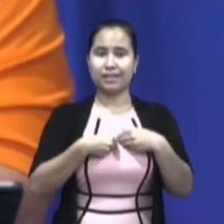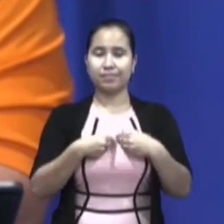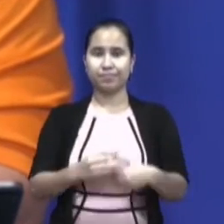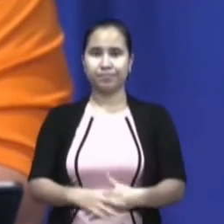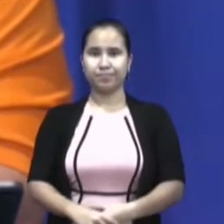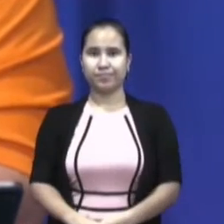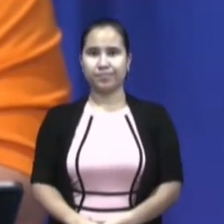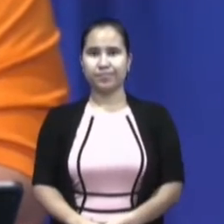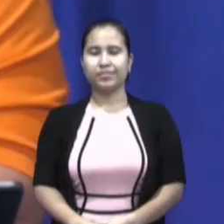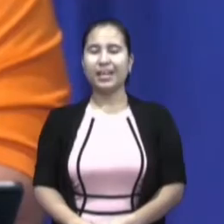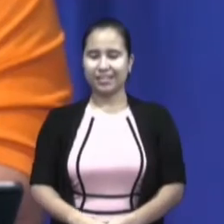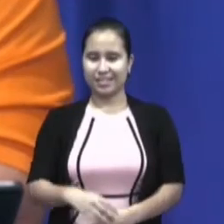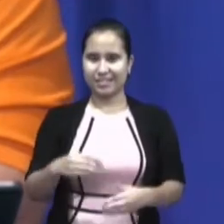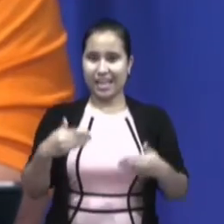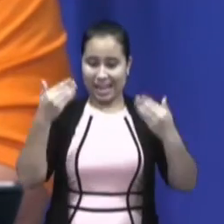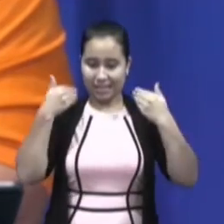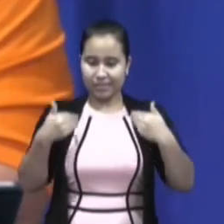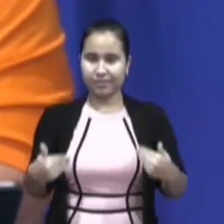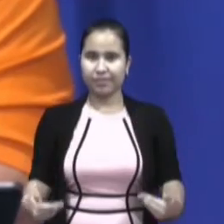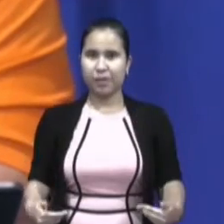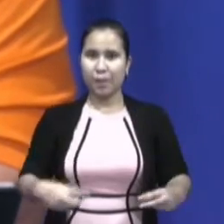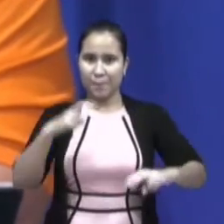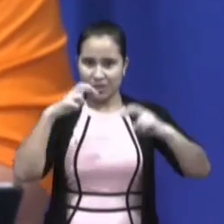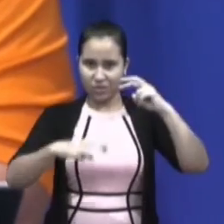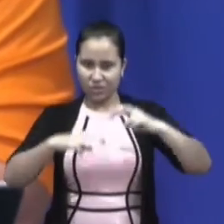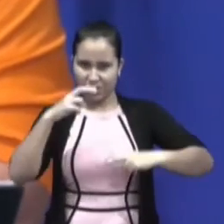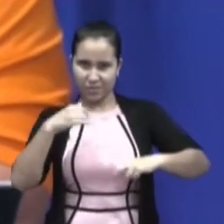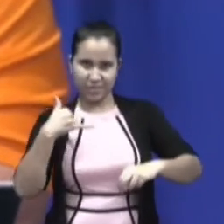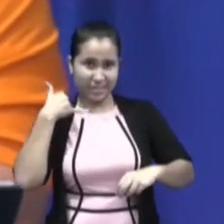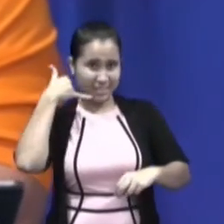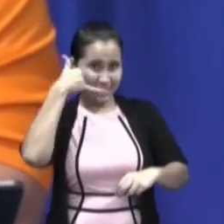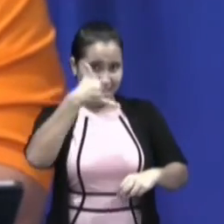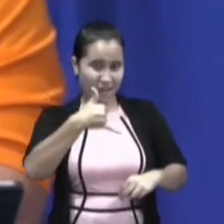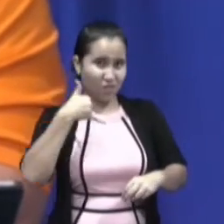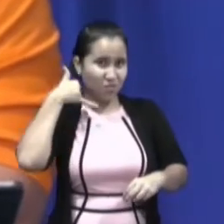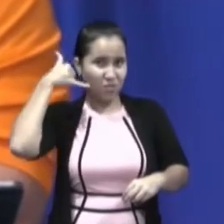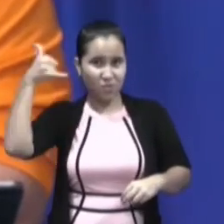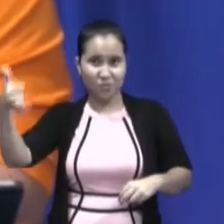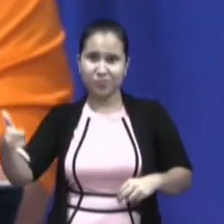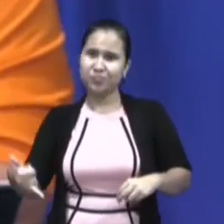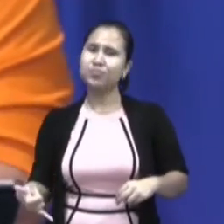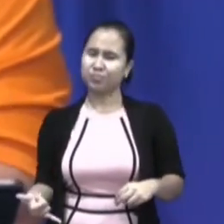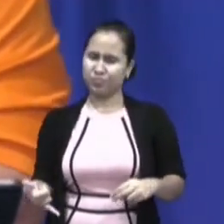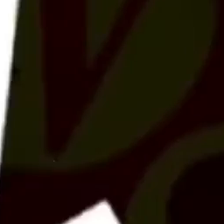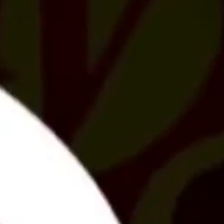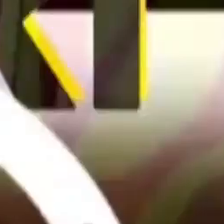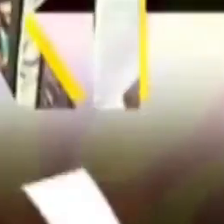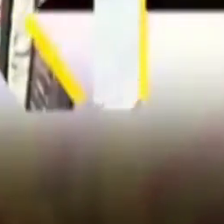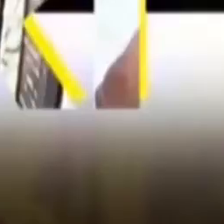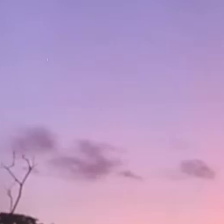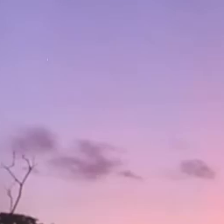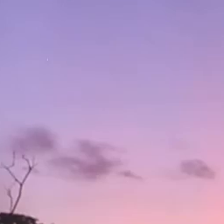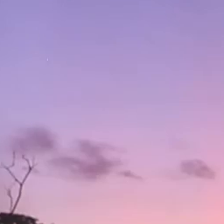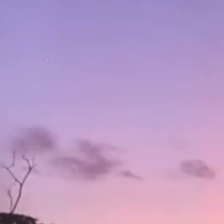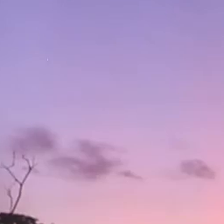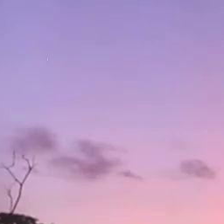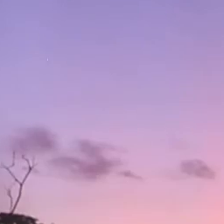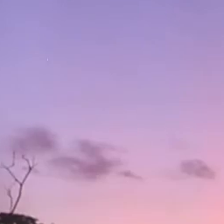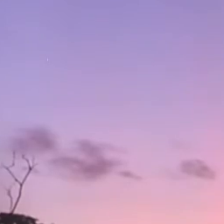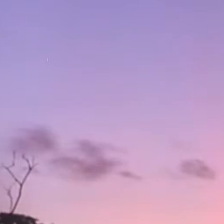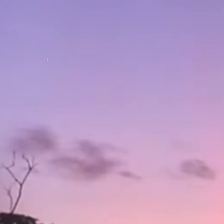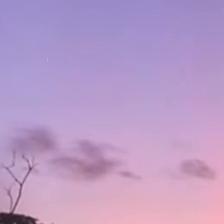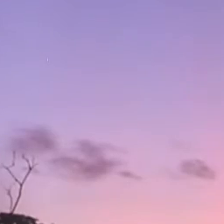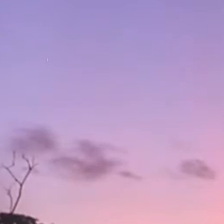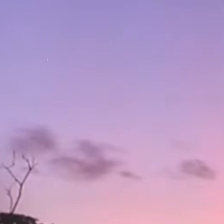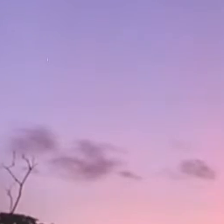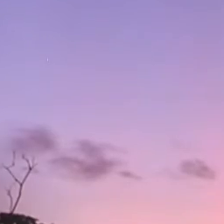Tenminste, dus dat is fysiek, hè? Maar de controles via de telefoon, et cetera, dat vindt dus wel plaats. Dat was